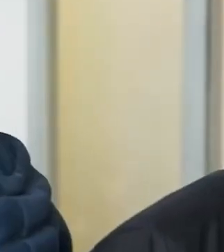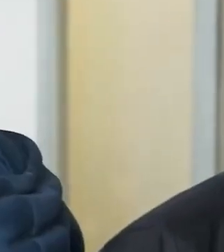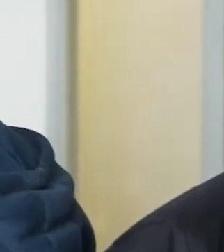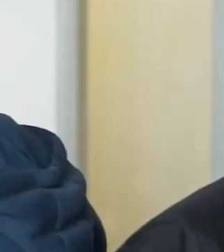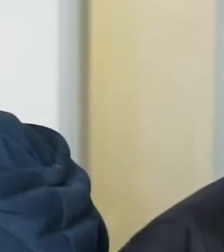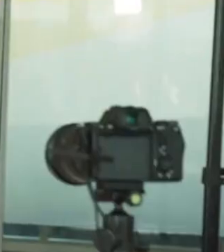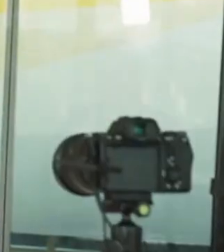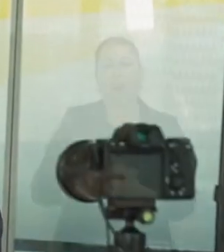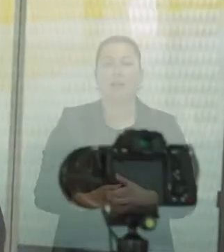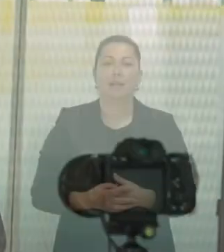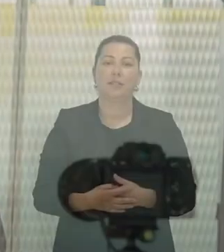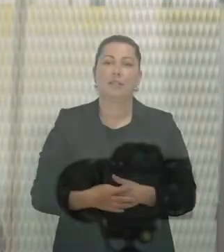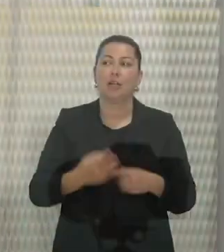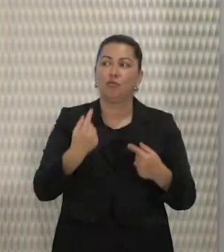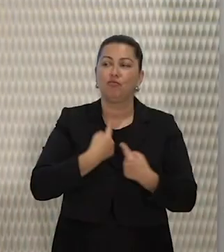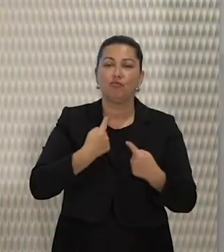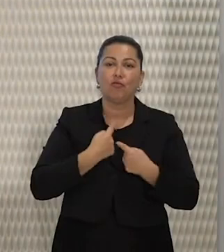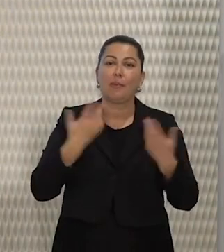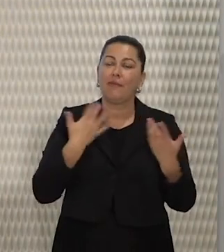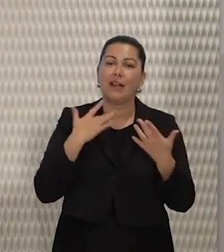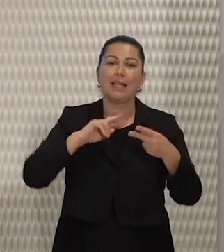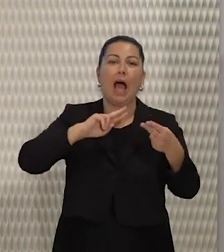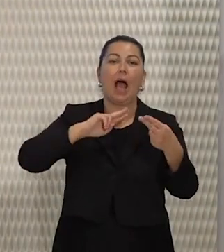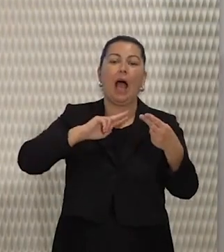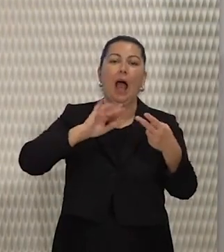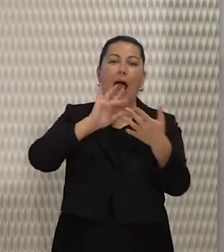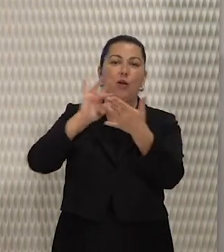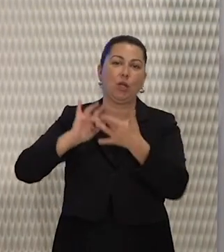alt und ich mache Annotation.